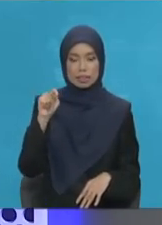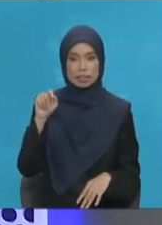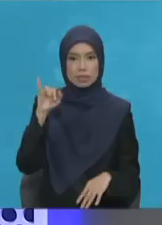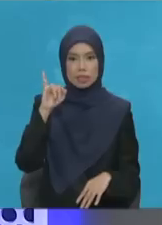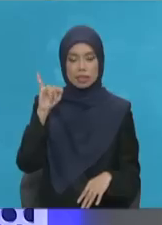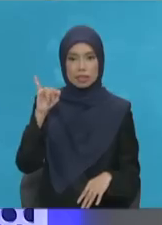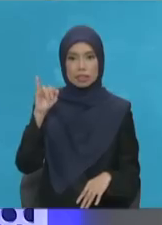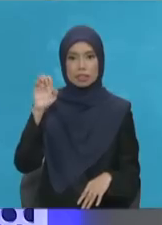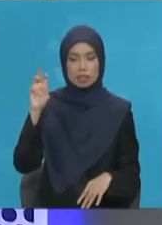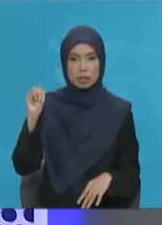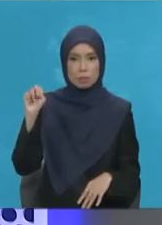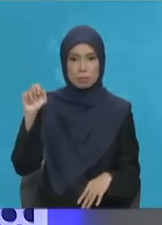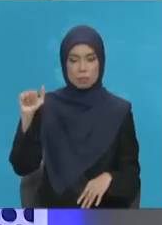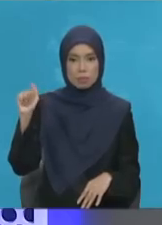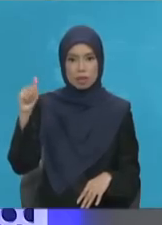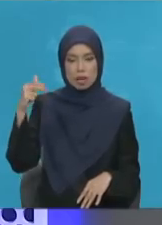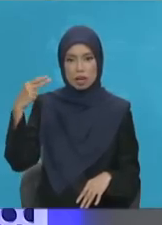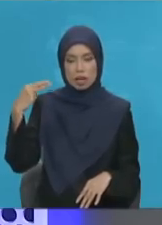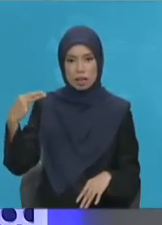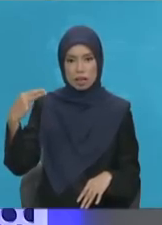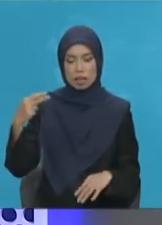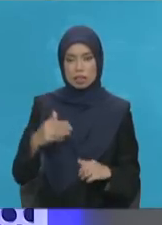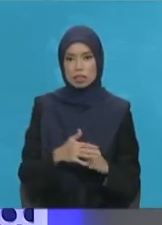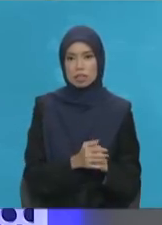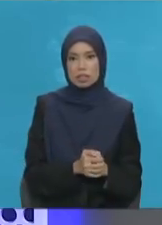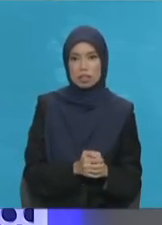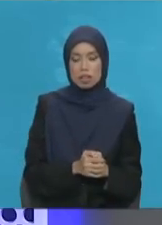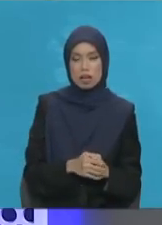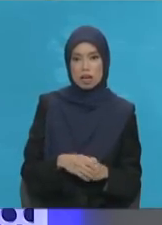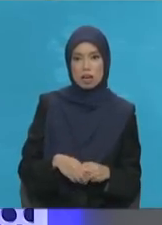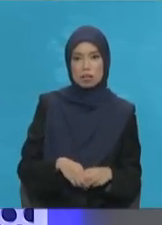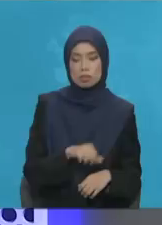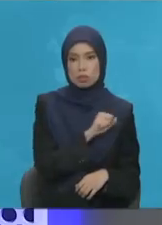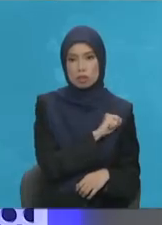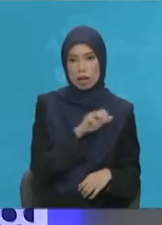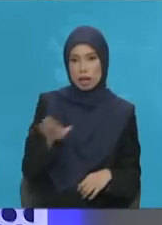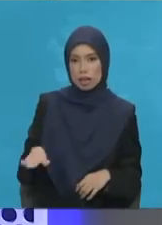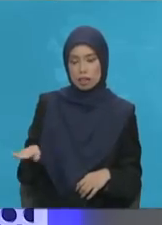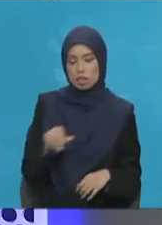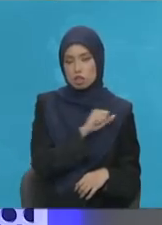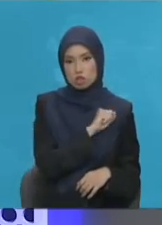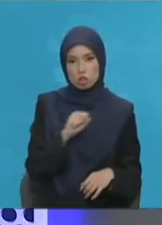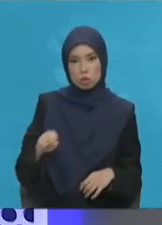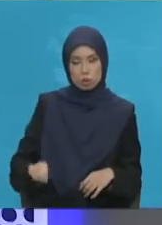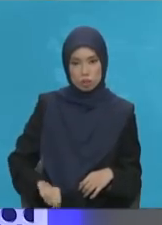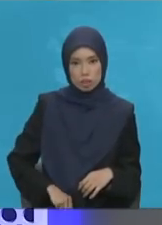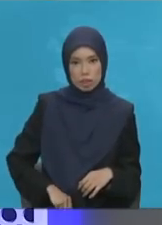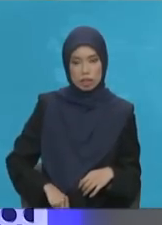dipertuan negara Brunei Darussalam yang teramat Mulia Paduka Sri Pangeran anak putri azimah